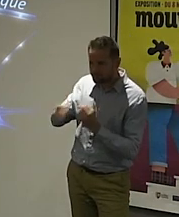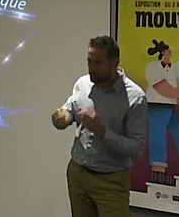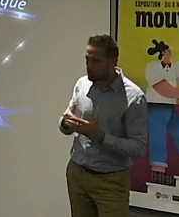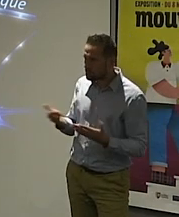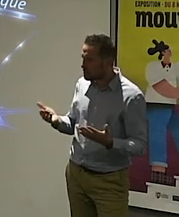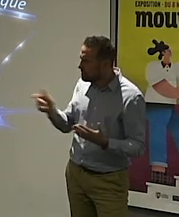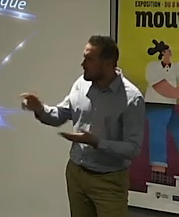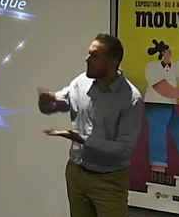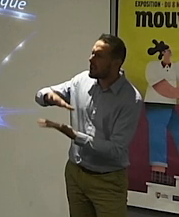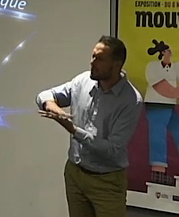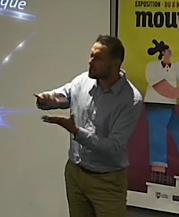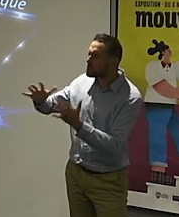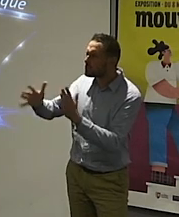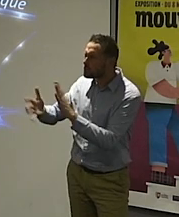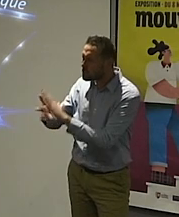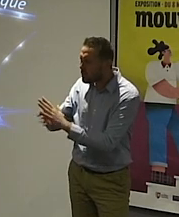trouver l'association